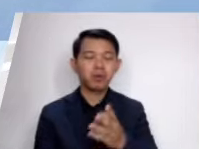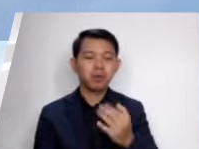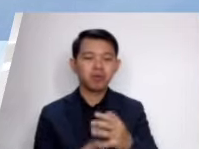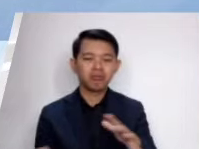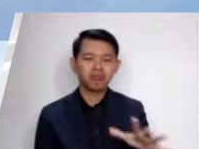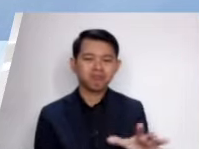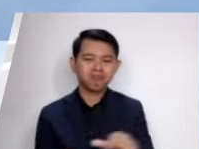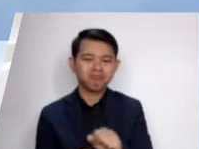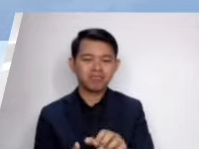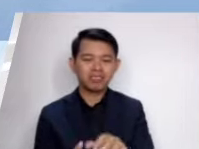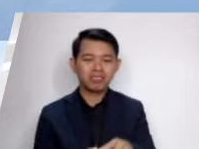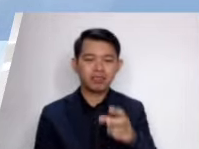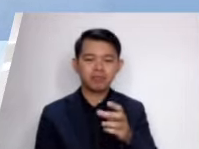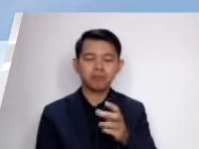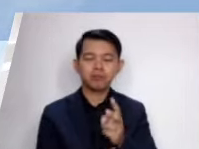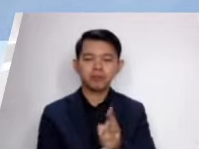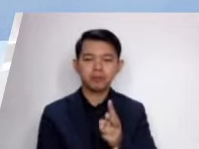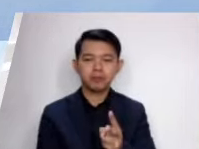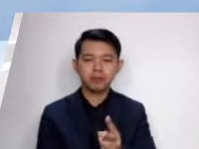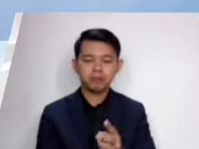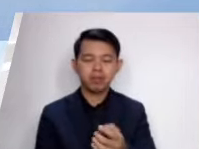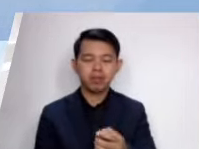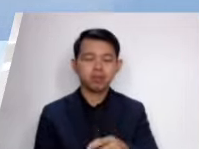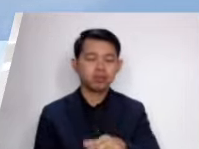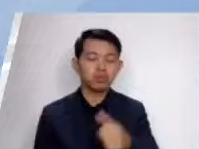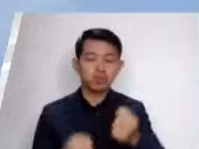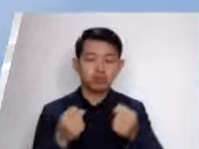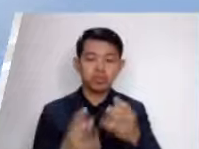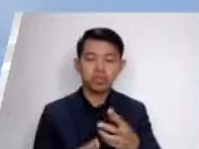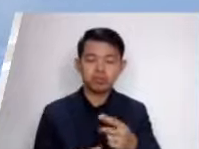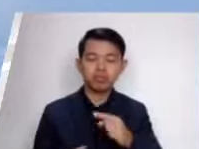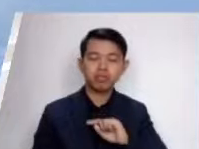at iba pang sakay ng van. Wala pa silang pahayag.